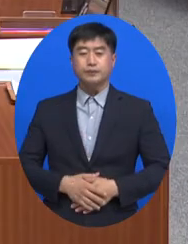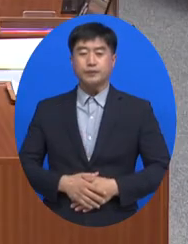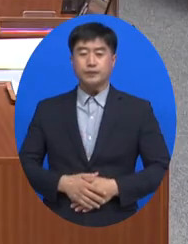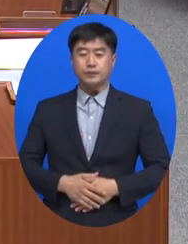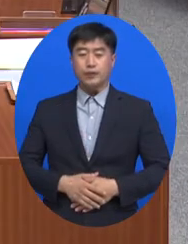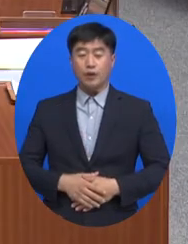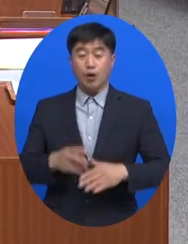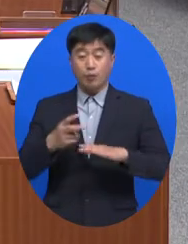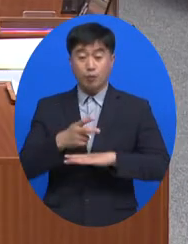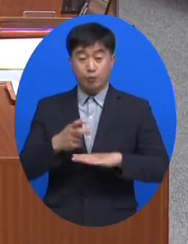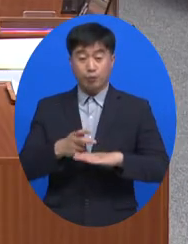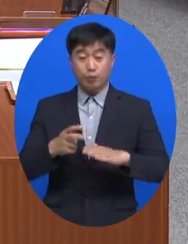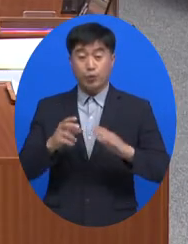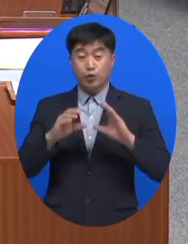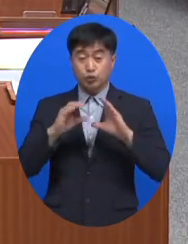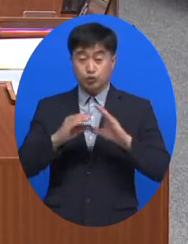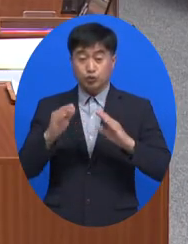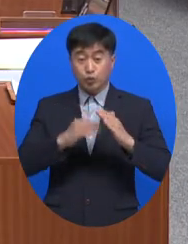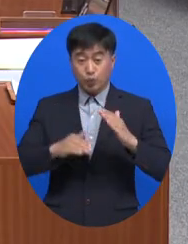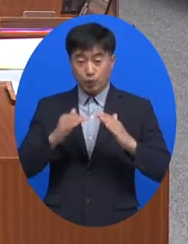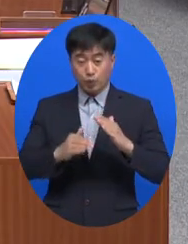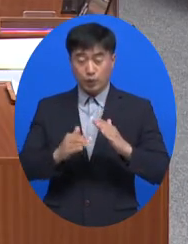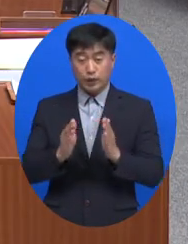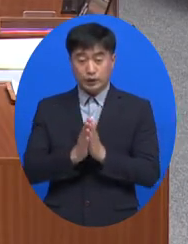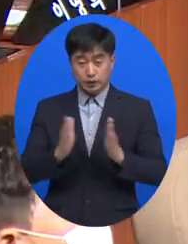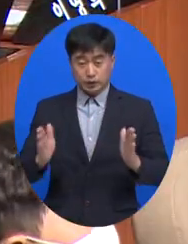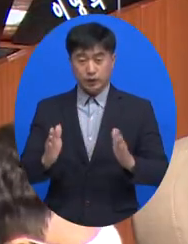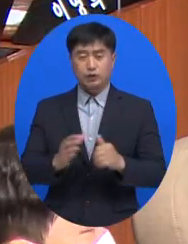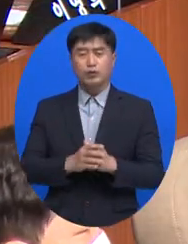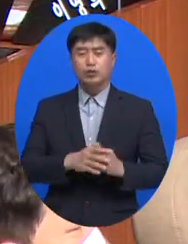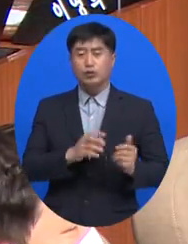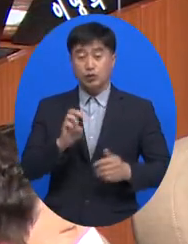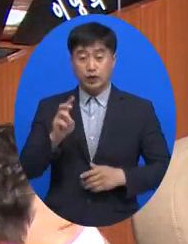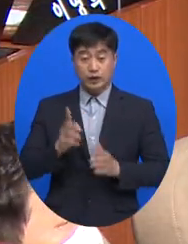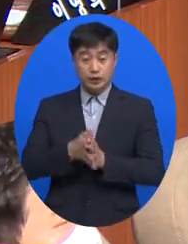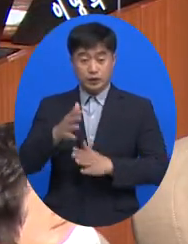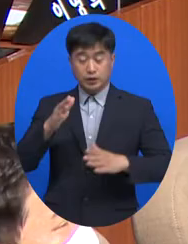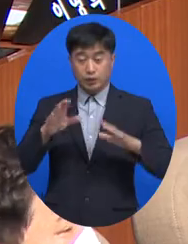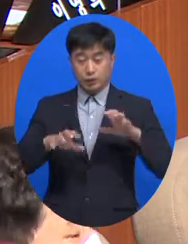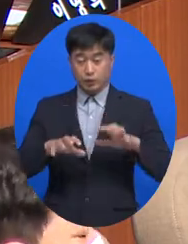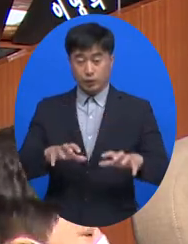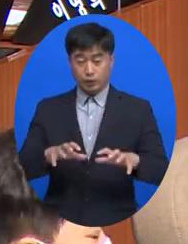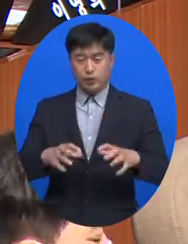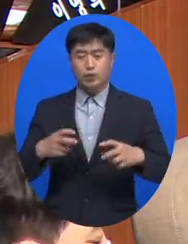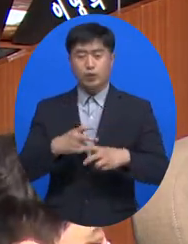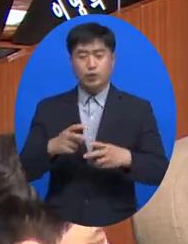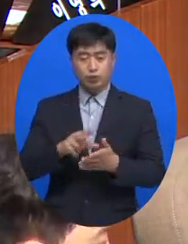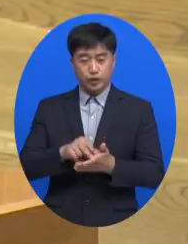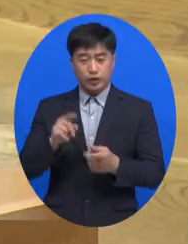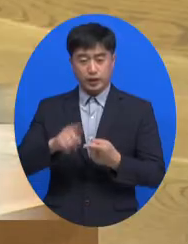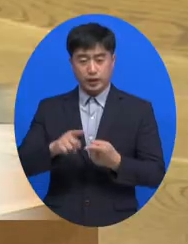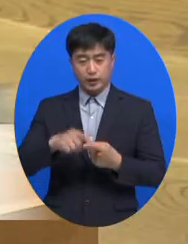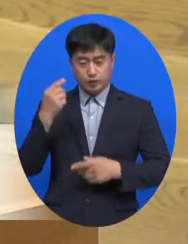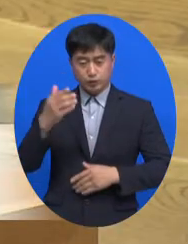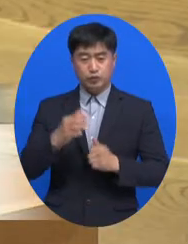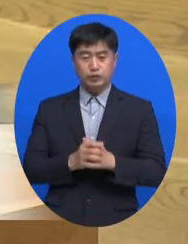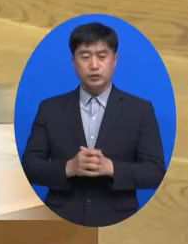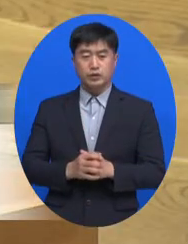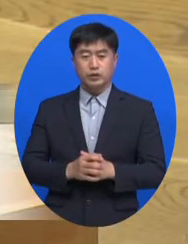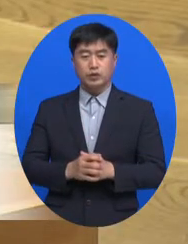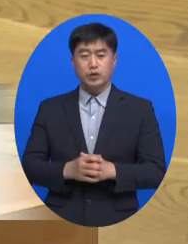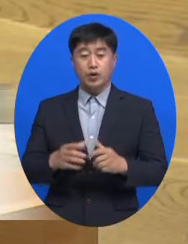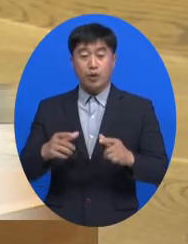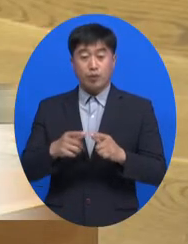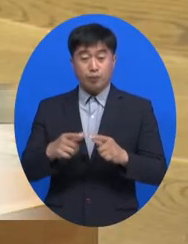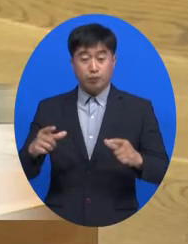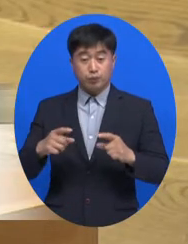드립니다. 버스 중공영제 실시 계획 등 31개 시군의 교통대란 대책에 대한 질의도 이어졌습니다. 민영제로 운영하다